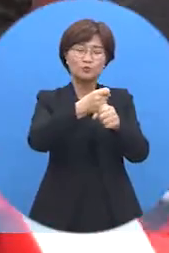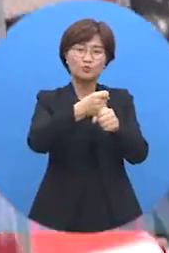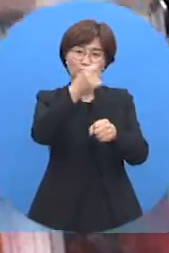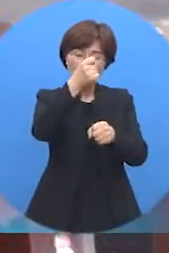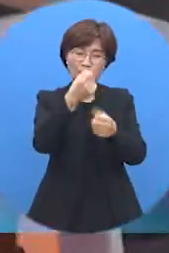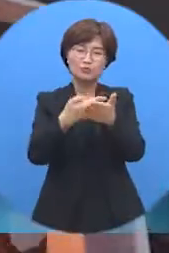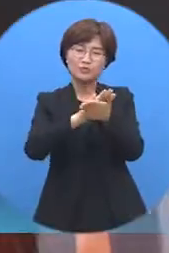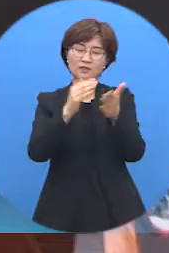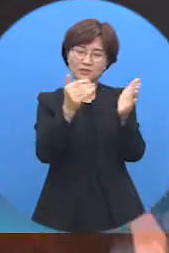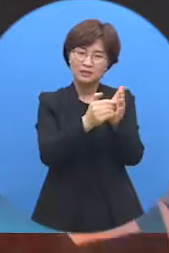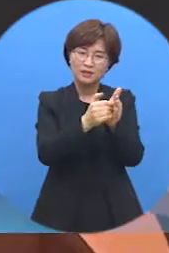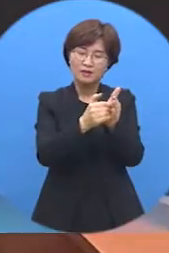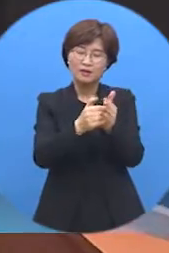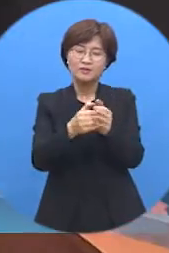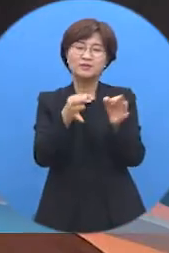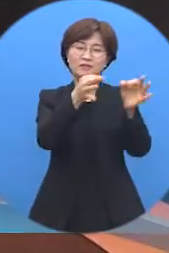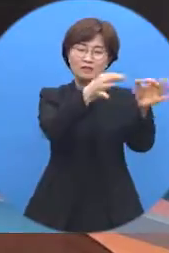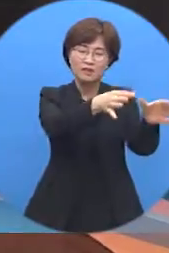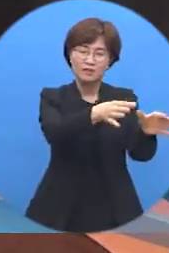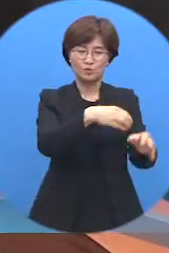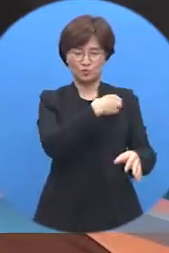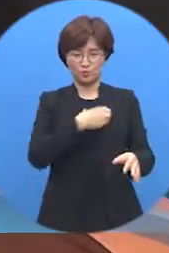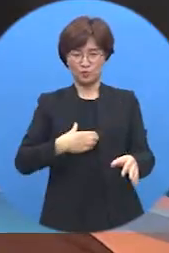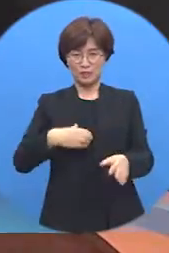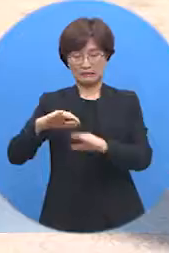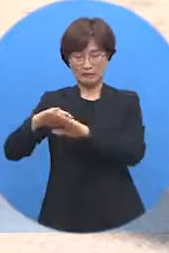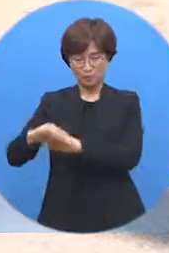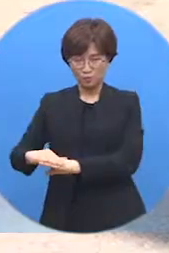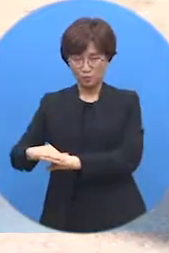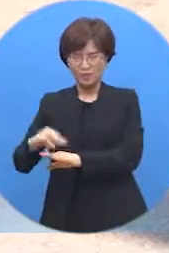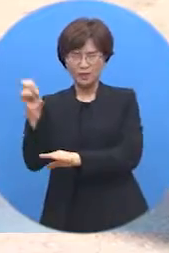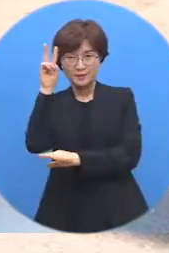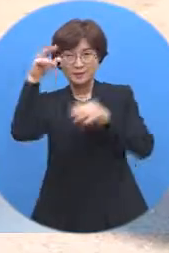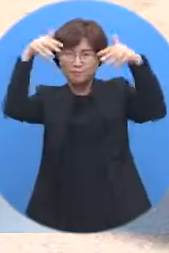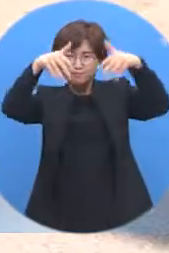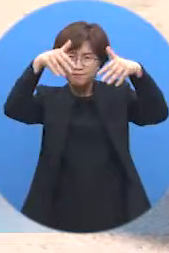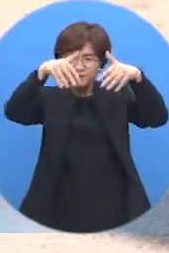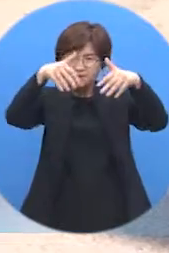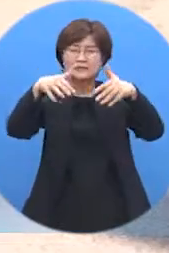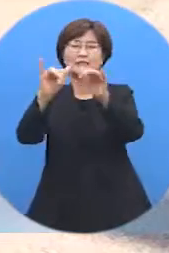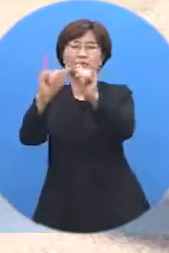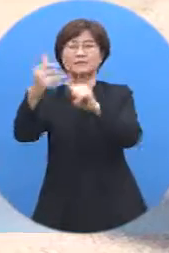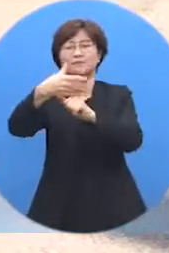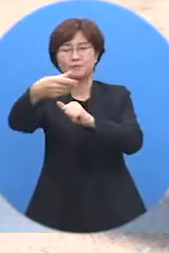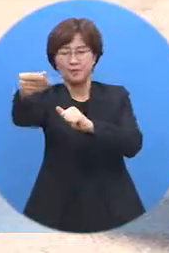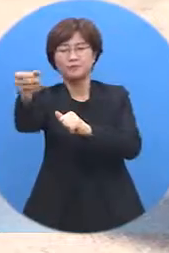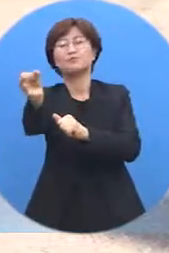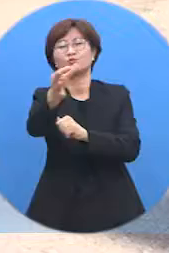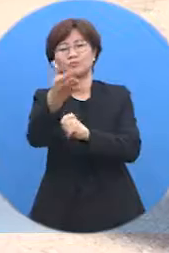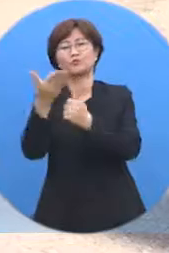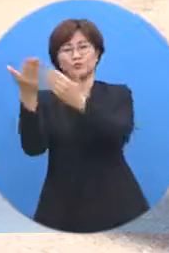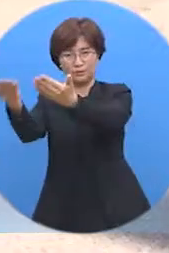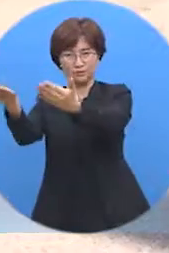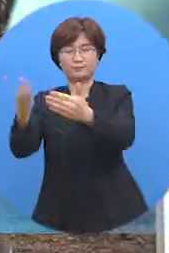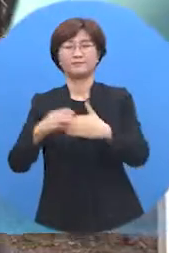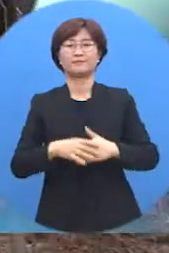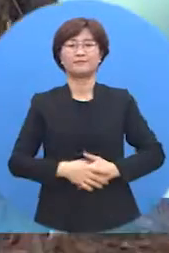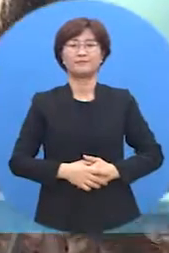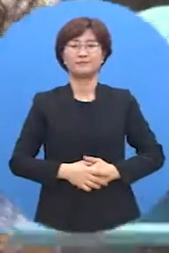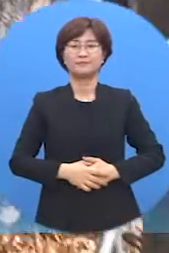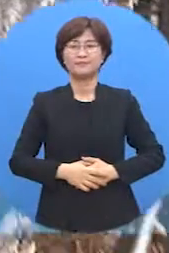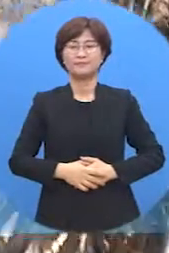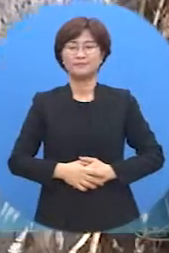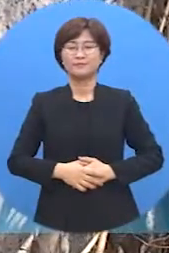한편 수리된 우산의 일부는 기증받아 동주민센터에 비치해 갑작스러운 비가 내릴 경우 주민들에게 무상으로 대여할 수